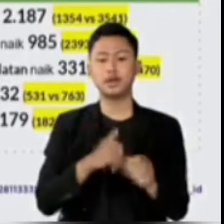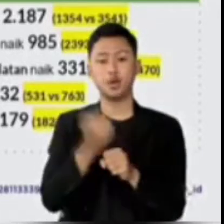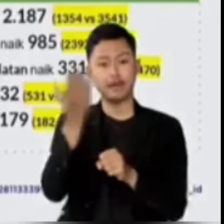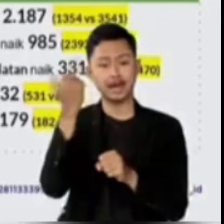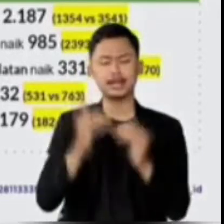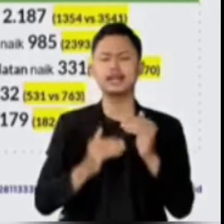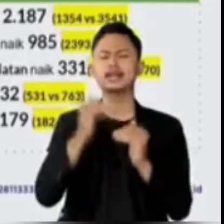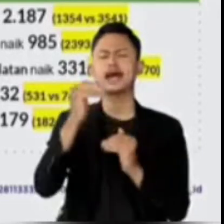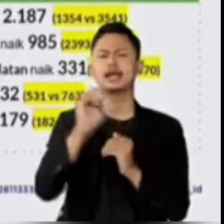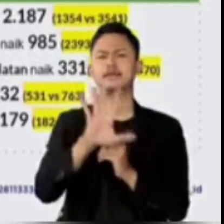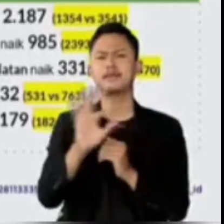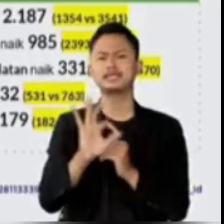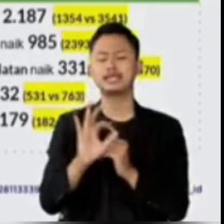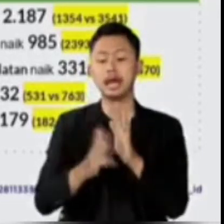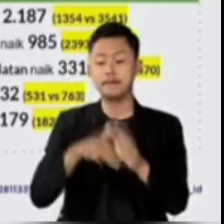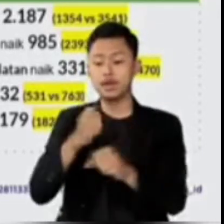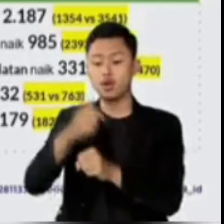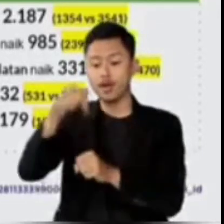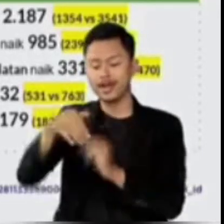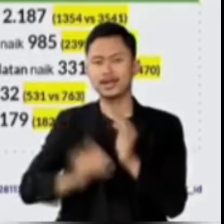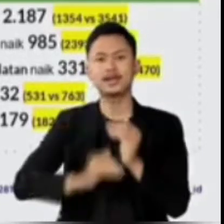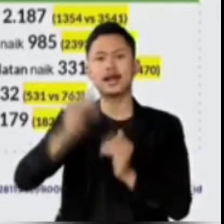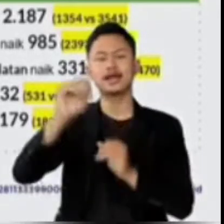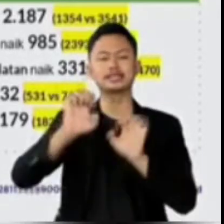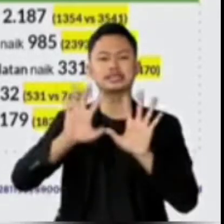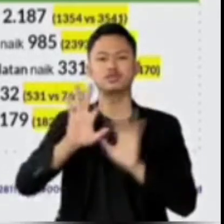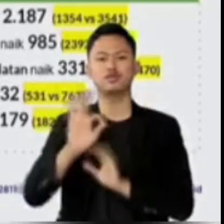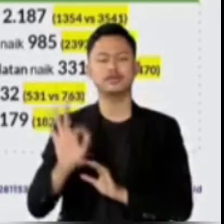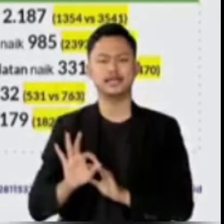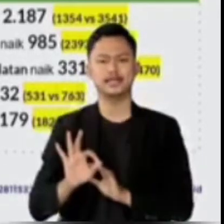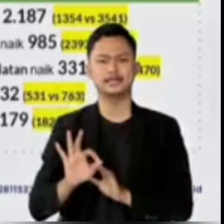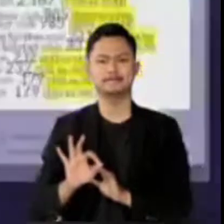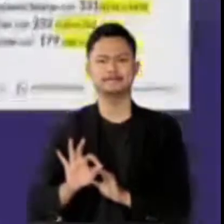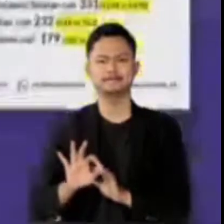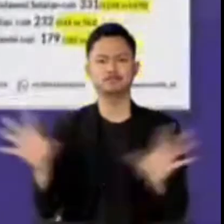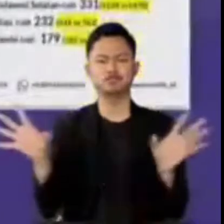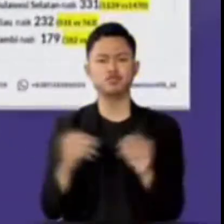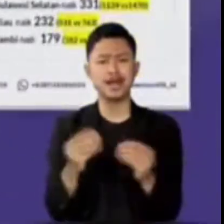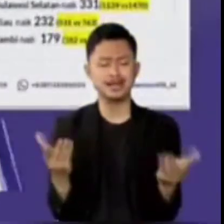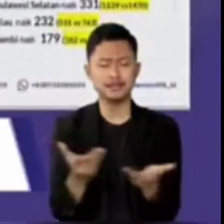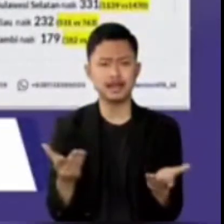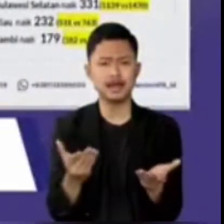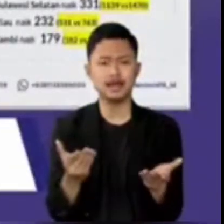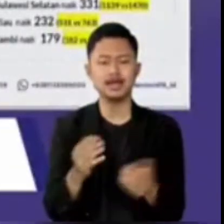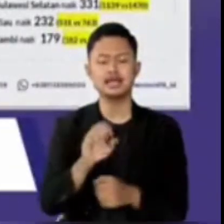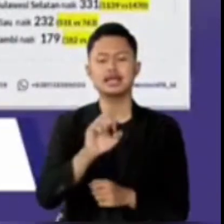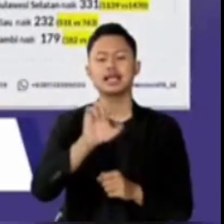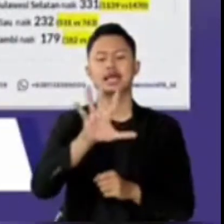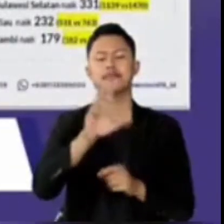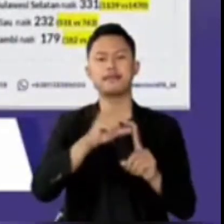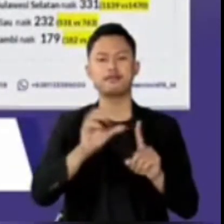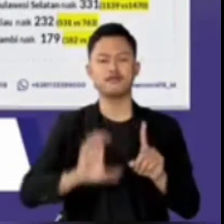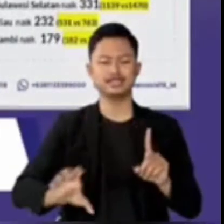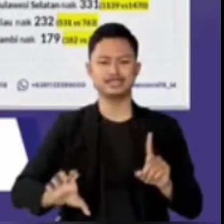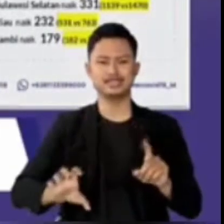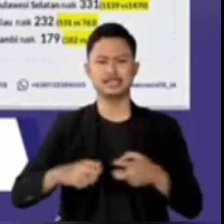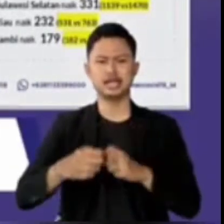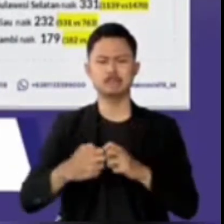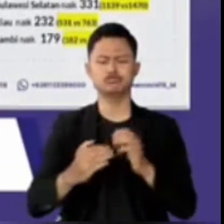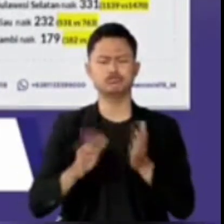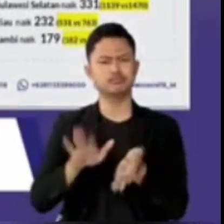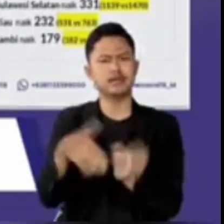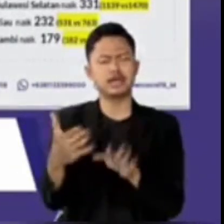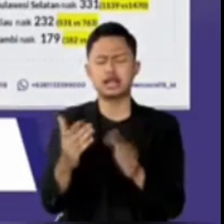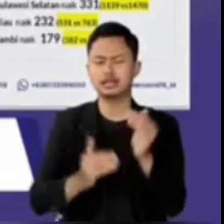5,45%. Kenaikan ini dikontribusikan dari 5 provinsi dengan kasus kematian baru tertinggi, yaitu 2 di